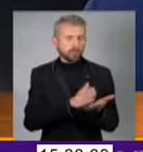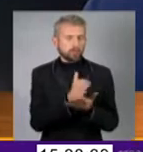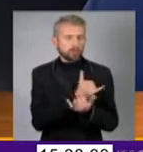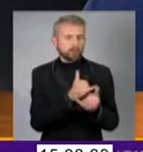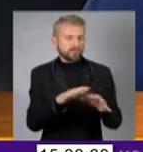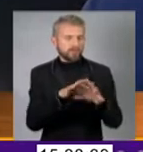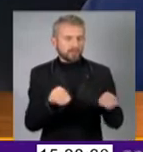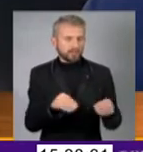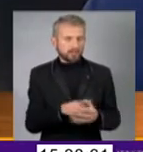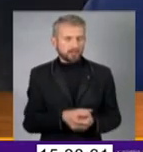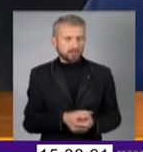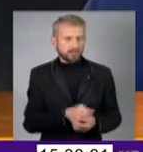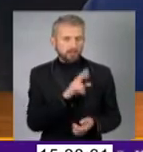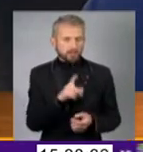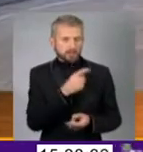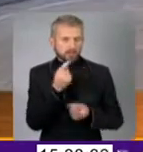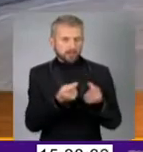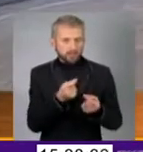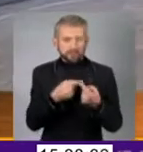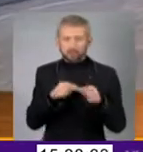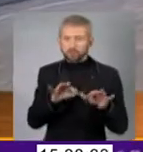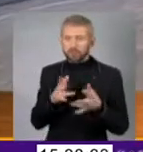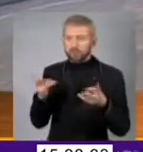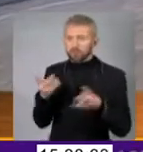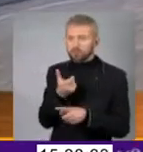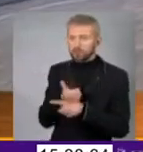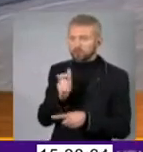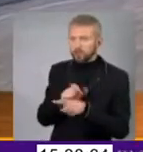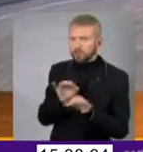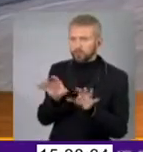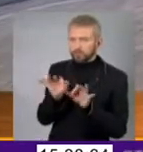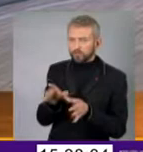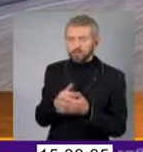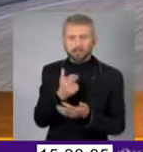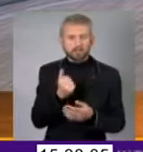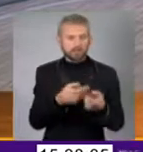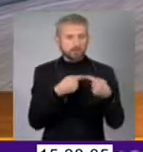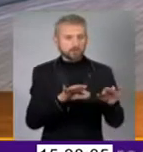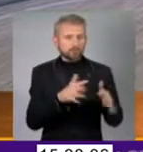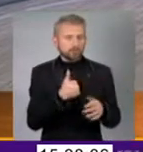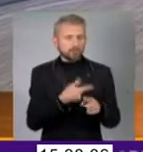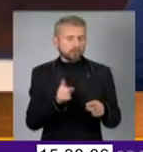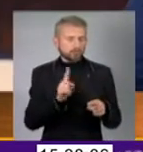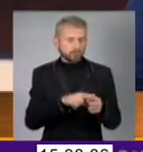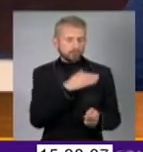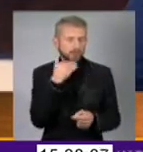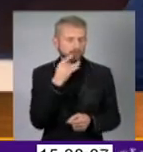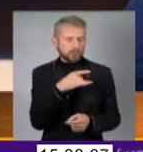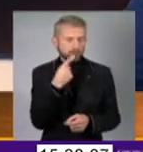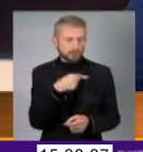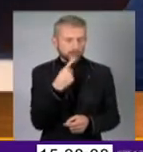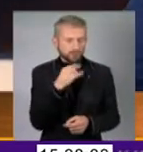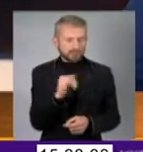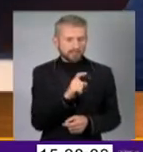Все, без нюансів. В іншому випадку потрібно максимальне інформування. В іншому випадку, я про це не один раз говорив